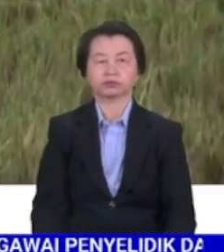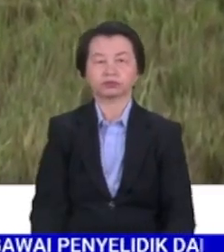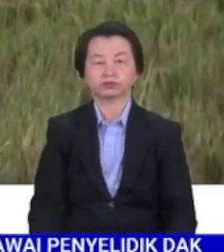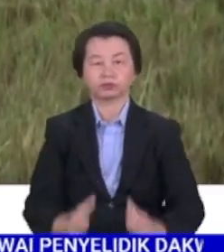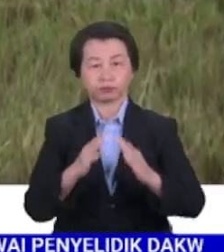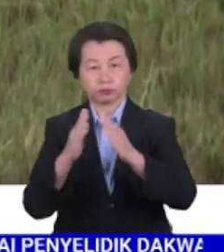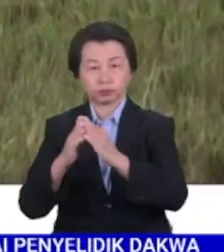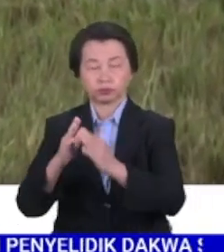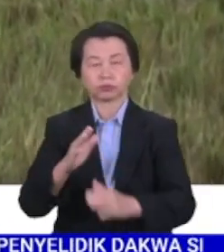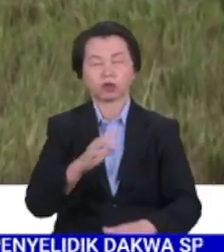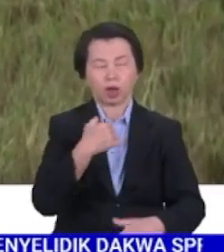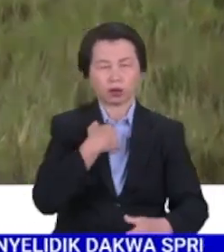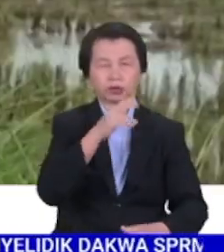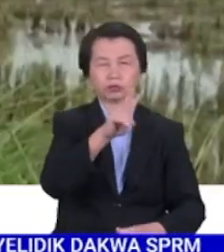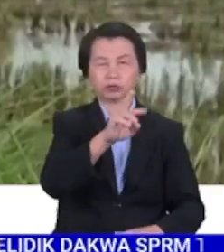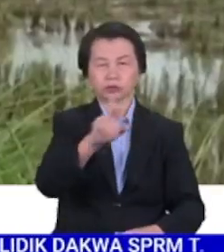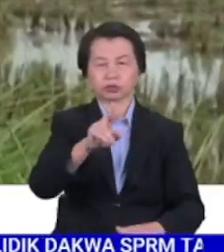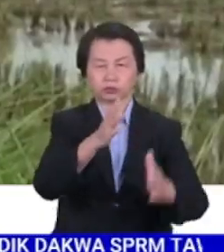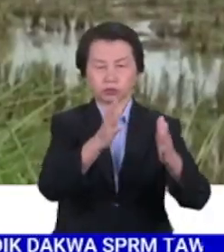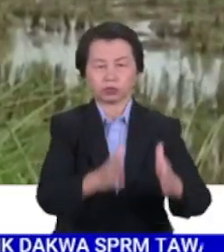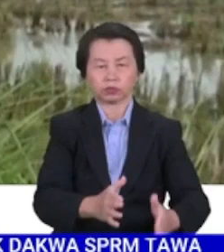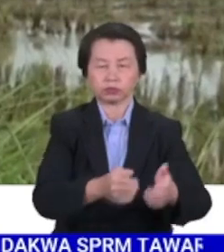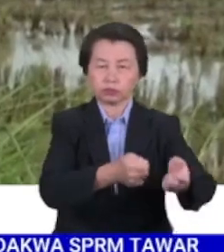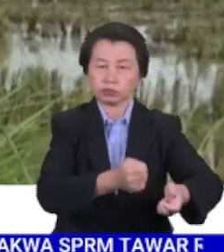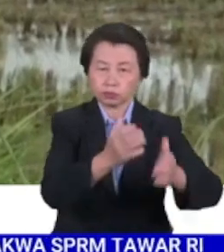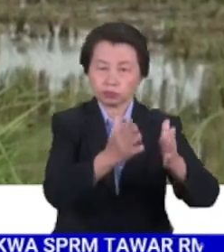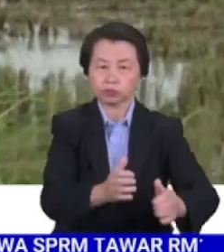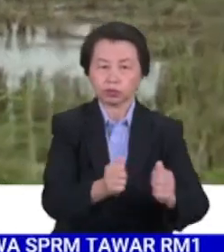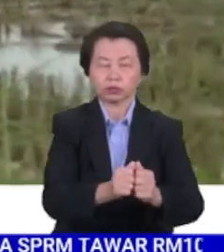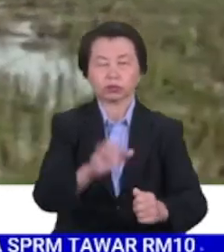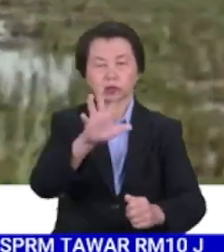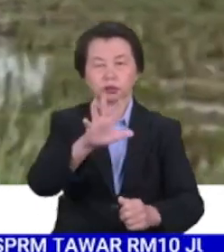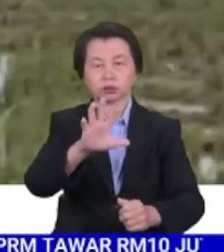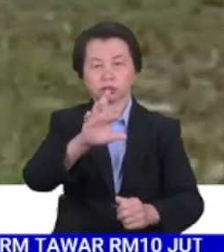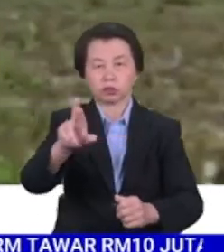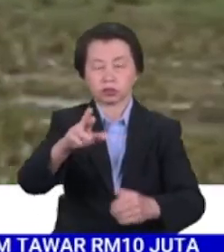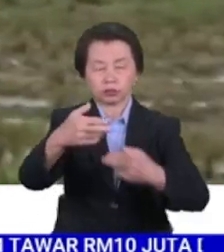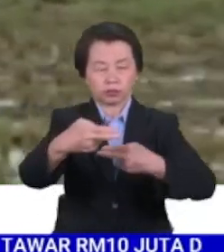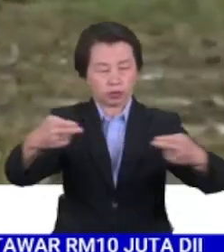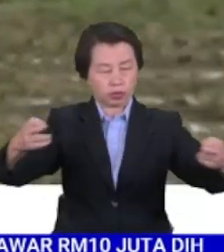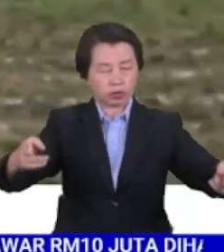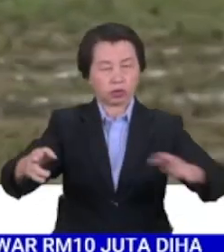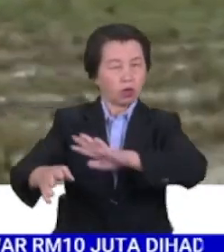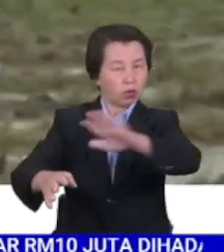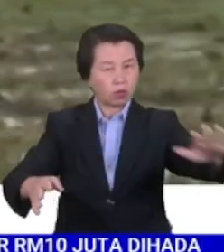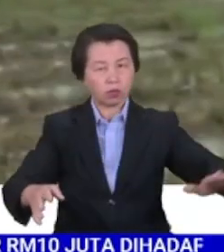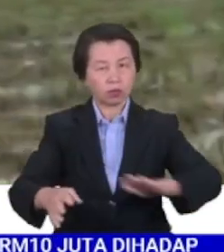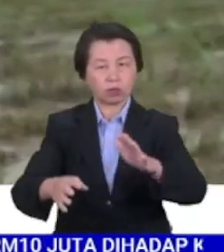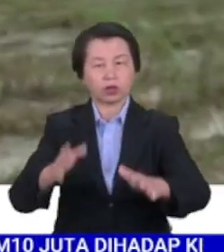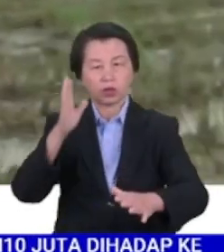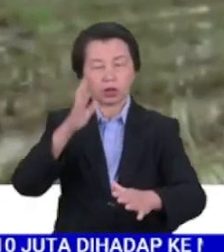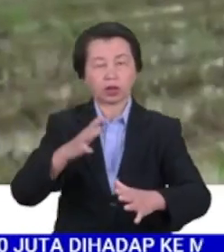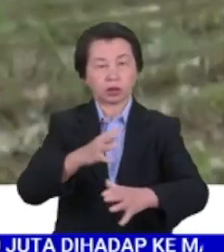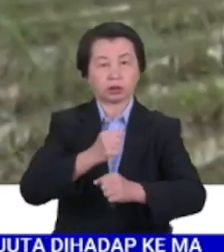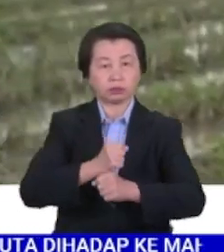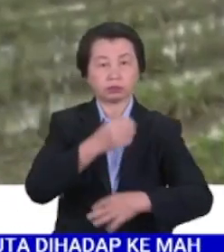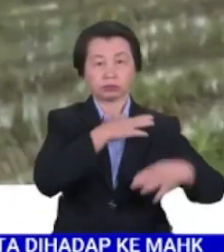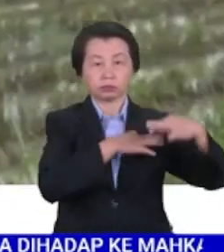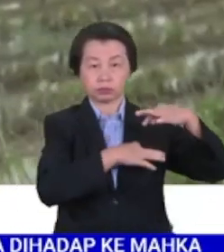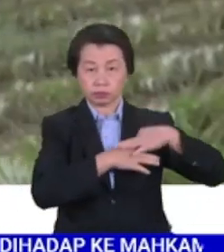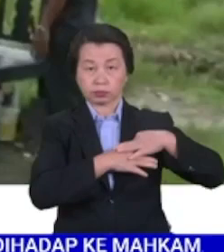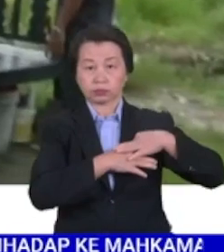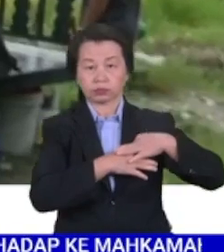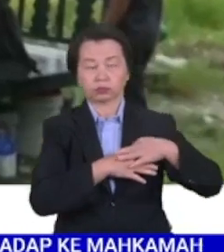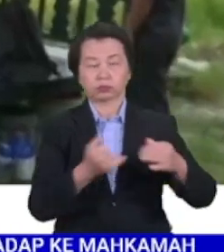lebih 2,000 pesawah padi aktif dengan keluasan sawah 5,000 hektar secara keseluruhan bakal menikmati manfaat